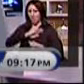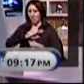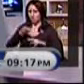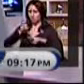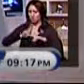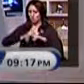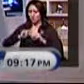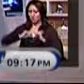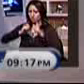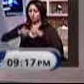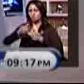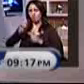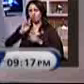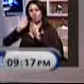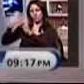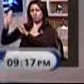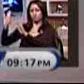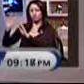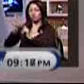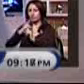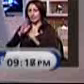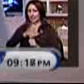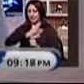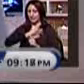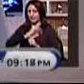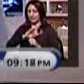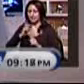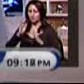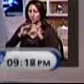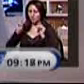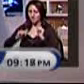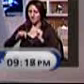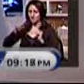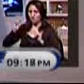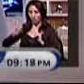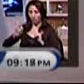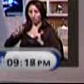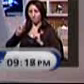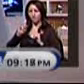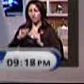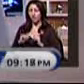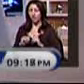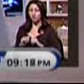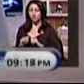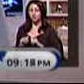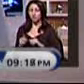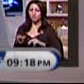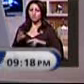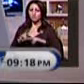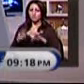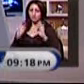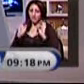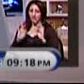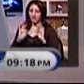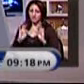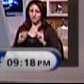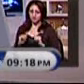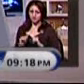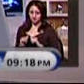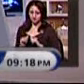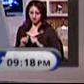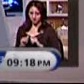يعني هناك من يستدعي الجيش مره اخرى ليكون في المشهد السياسي دكتور علاء، هناك من يطالب الجيش، يعني في لحظه من اللحظات